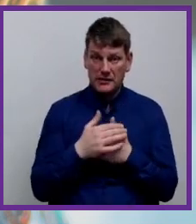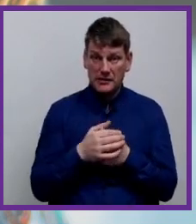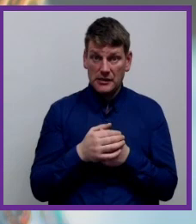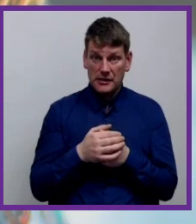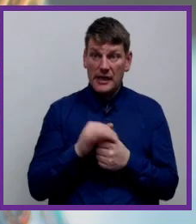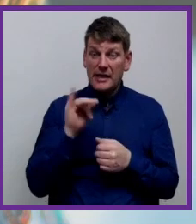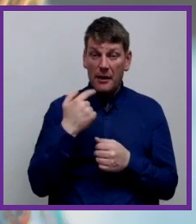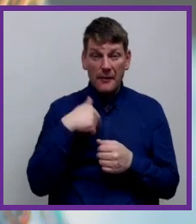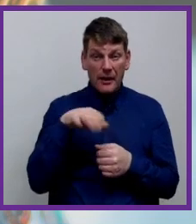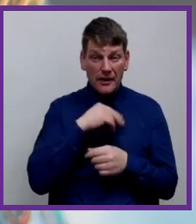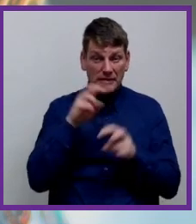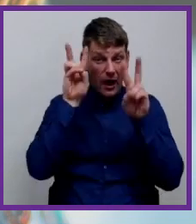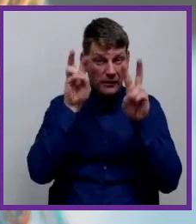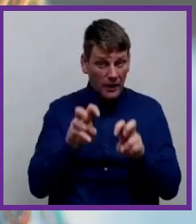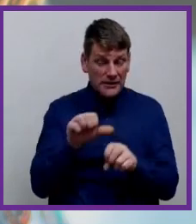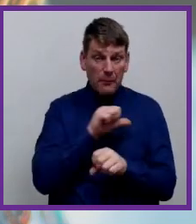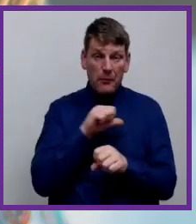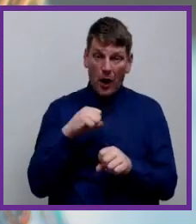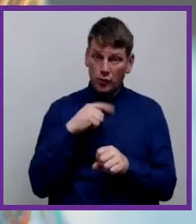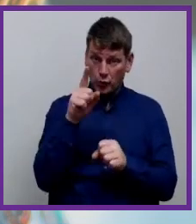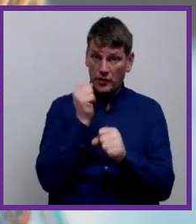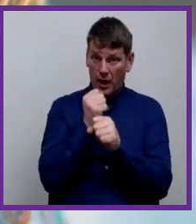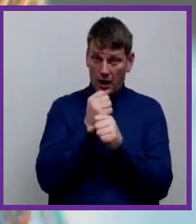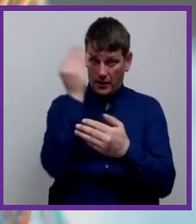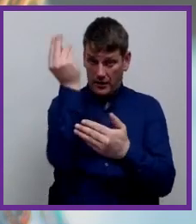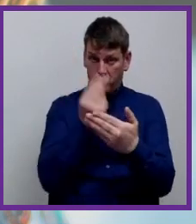mēs analizējam pašu darbu, tad